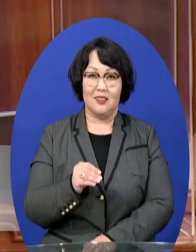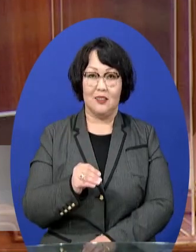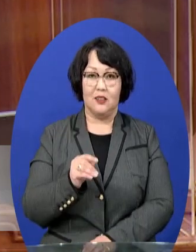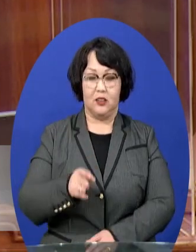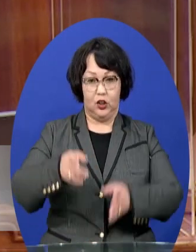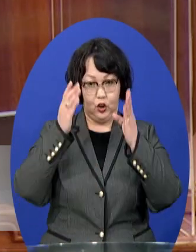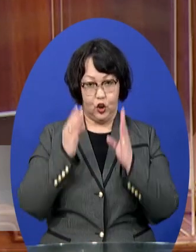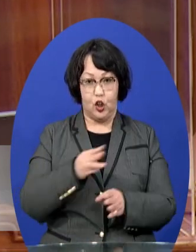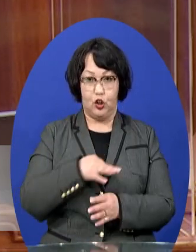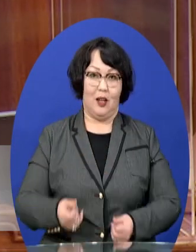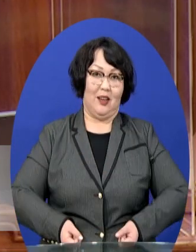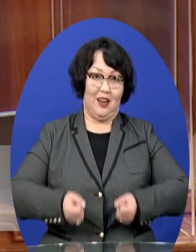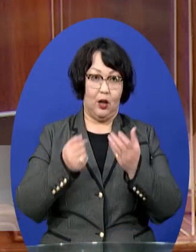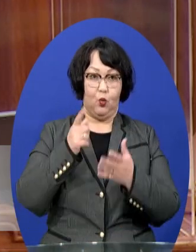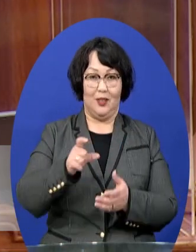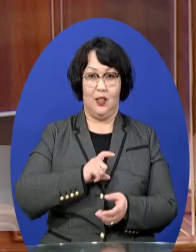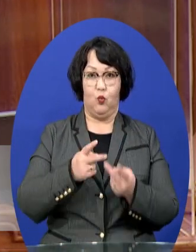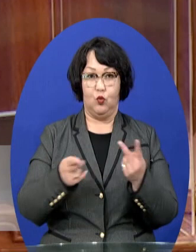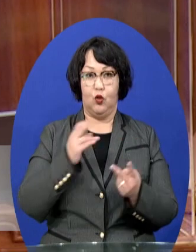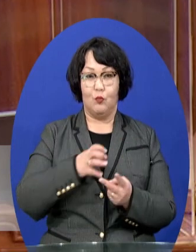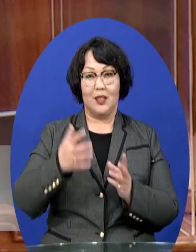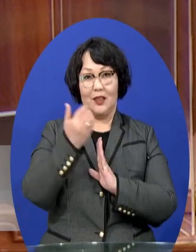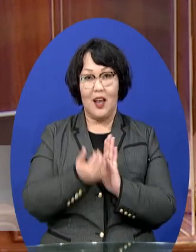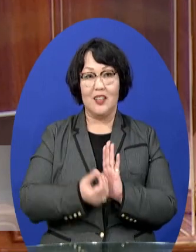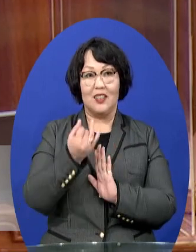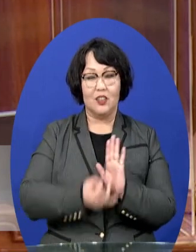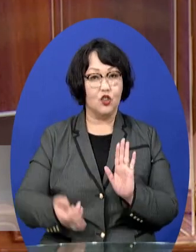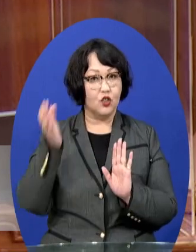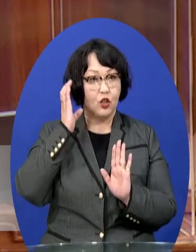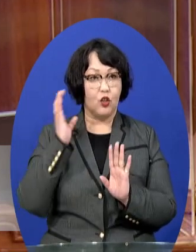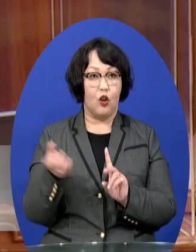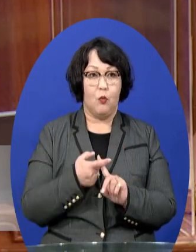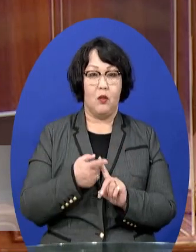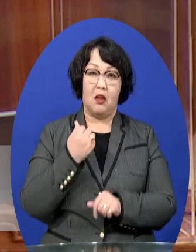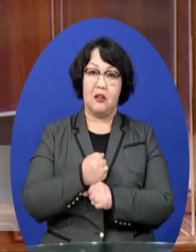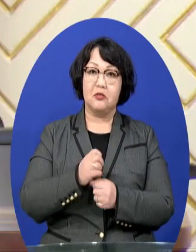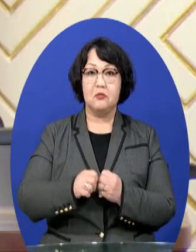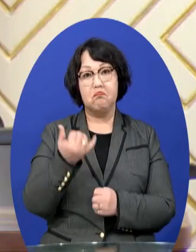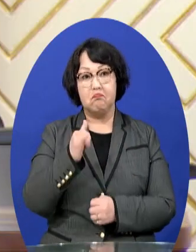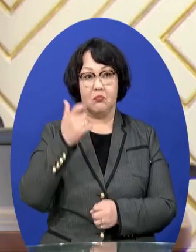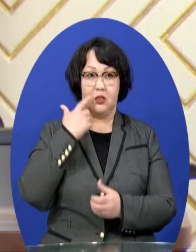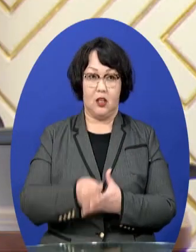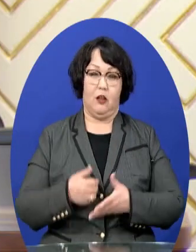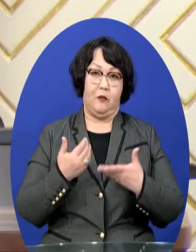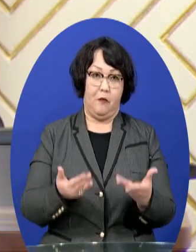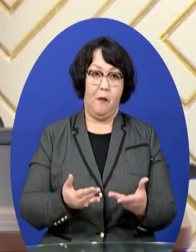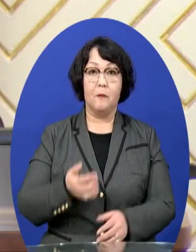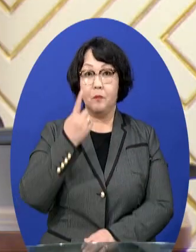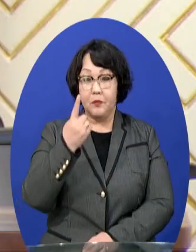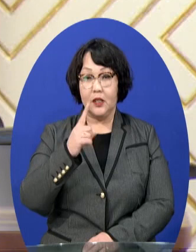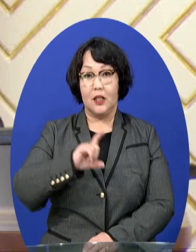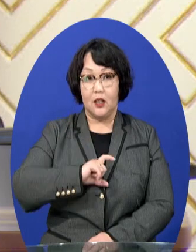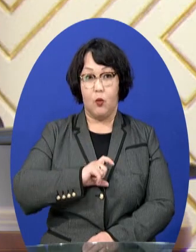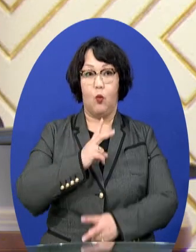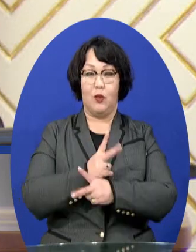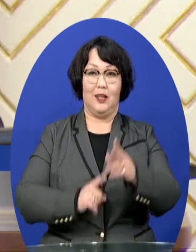тогтоол гаргаад бас энэ хүний эрхийн үндэсний комиссын тайлан хэлтгэлийг сонссон толгод болоод ажилчвал яасан бэ гэсэн саналтай байгаа. Ганцхан эрхийг хуулиар хязгаарлаж болно гэж